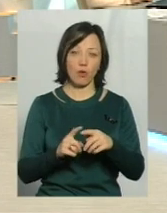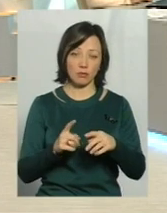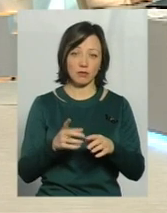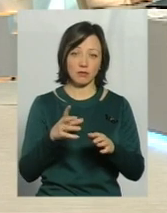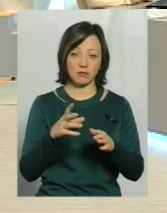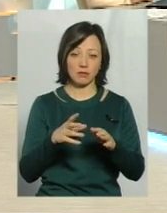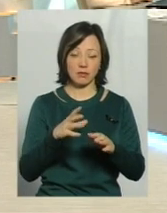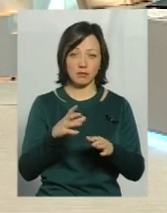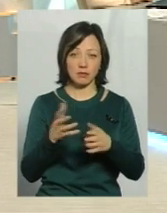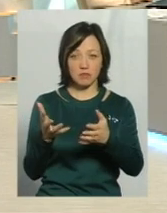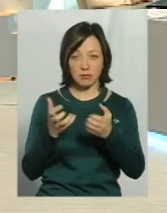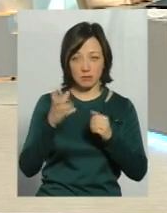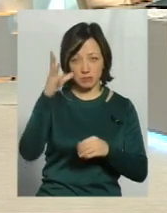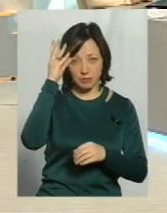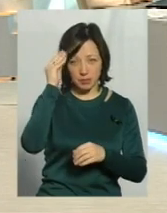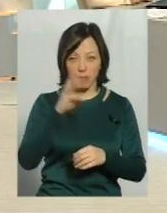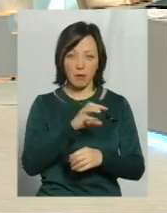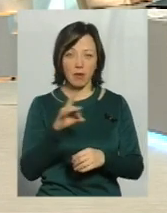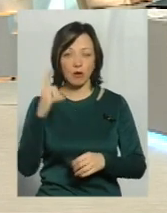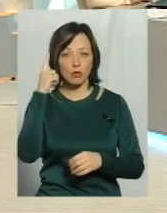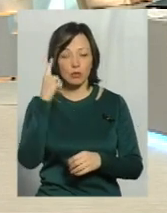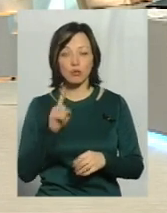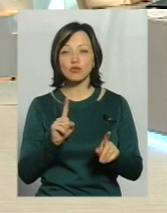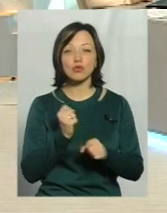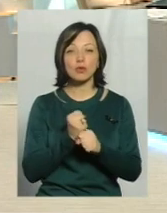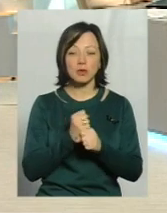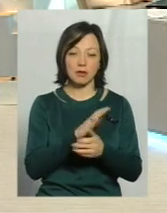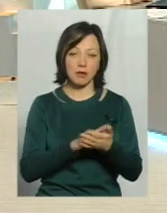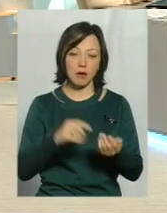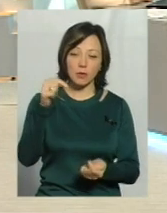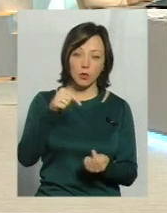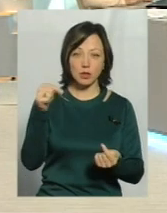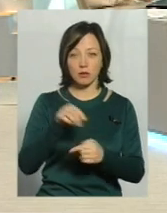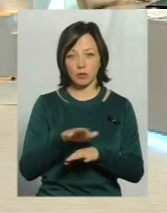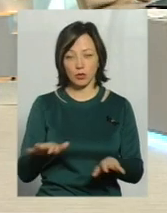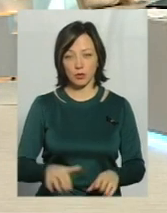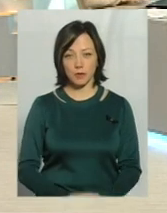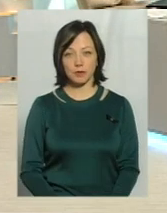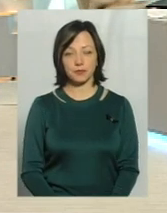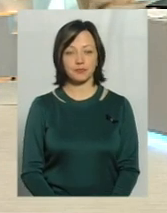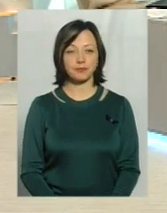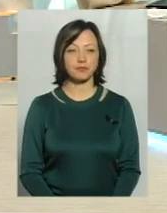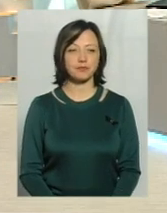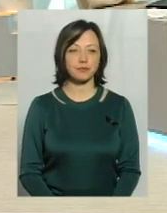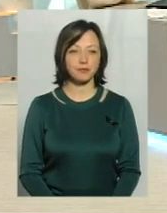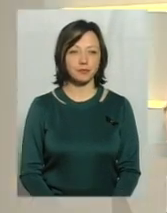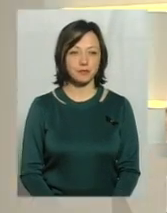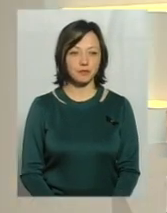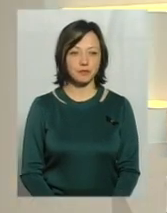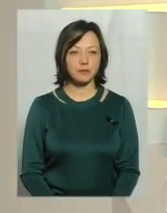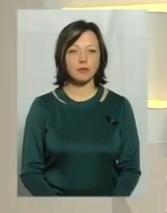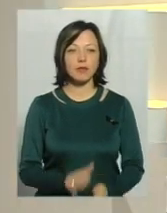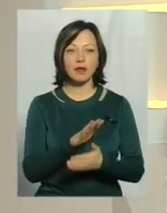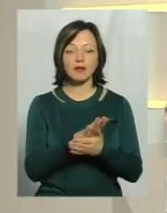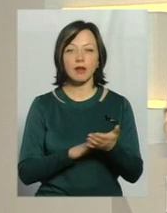вже мерії будуть думати, що їм підходить, а що їм не підходить цього списку. Добре, тоді спускаємося далі.